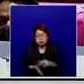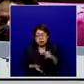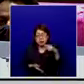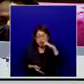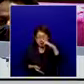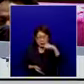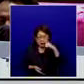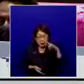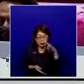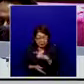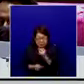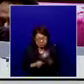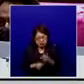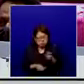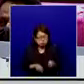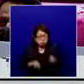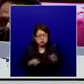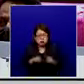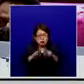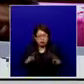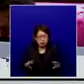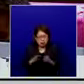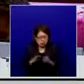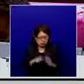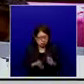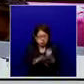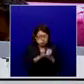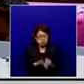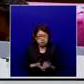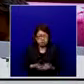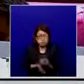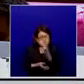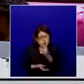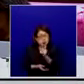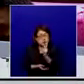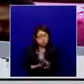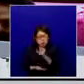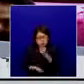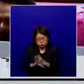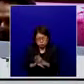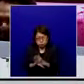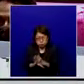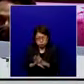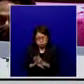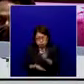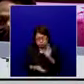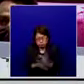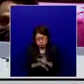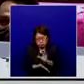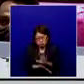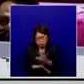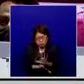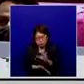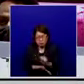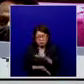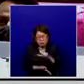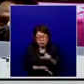ได้เช่นกันนี่คืออยากจะฝากว่าให้หยุดดอกเบี้ยเลยฉีดเงินมา5แสนล้านหยุดดอกเบี้ยน